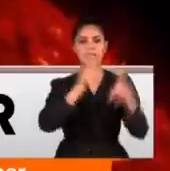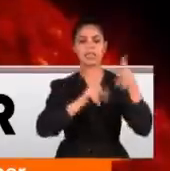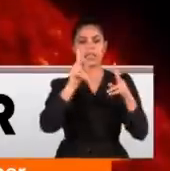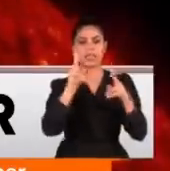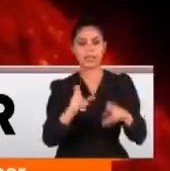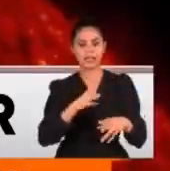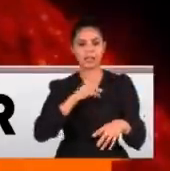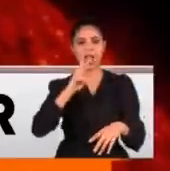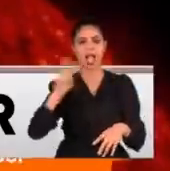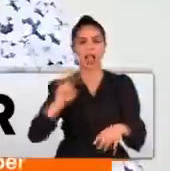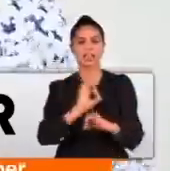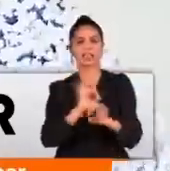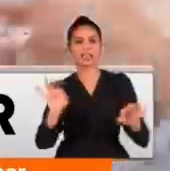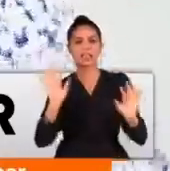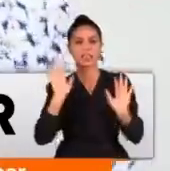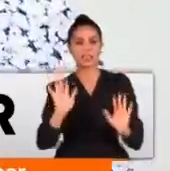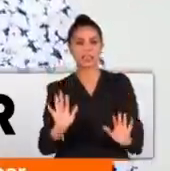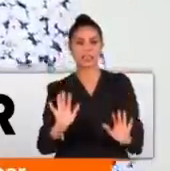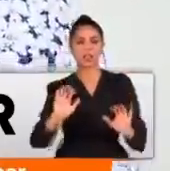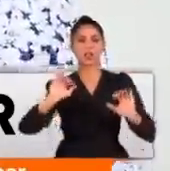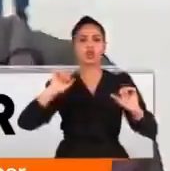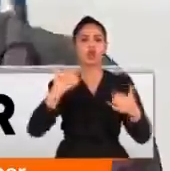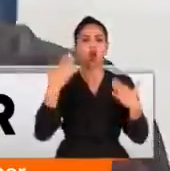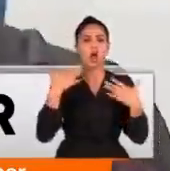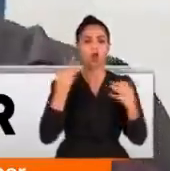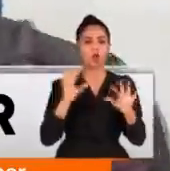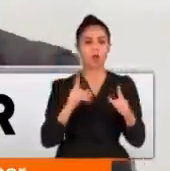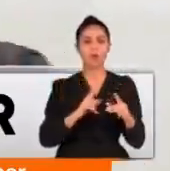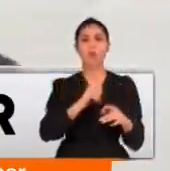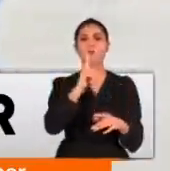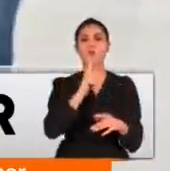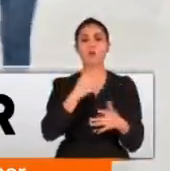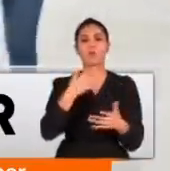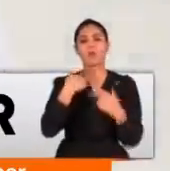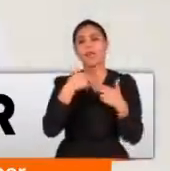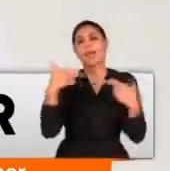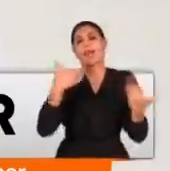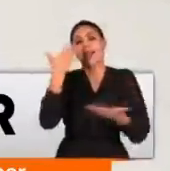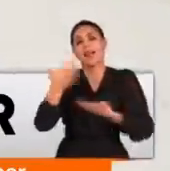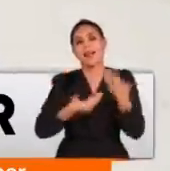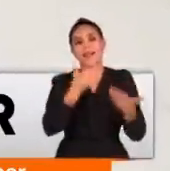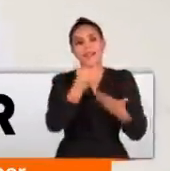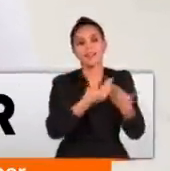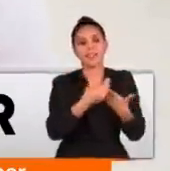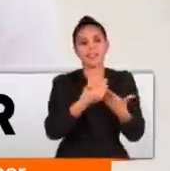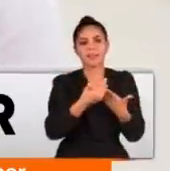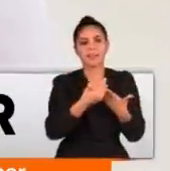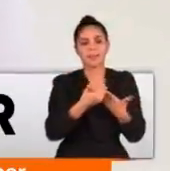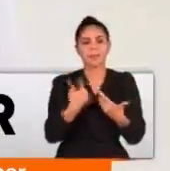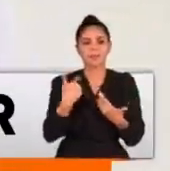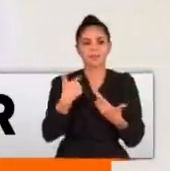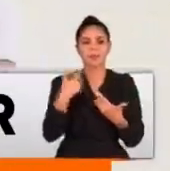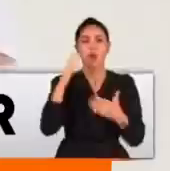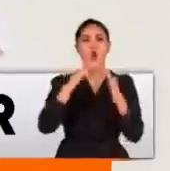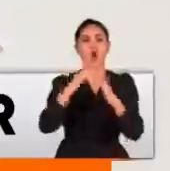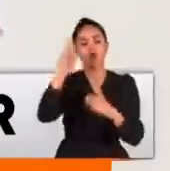uğrar. Elektriksiz kalırız haliyle. Soğukta kalabiliriz. Mum ışığında hikaye anlatırız birbirimize. Yani sular kıskandırılamayacak. Aynen.